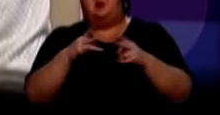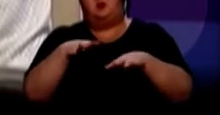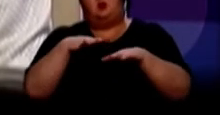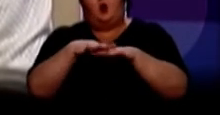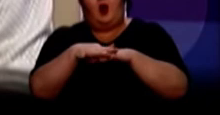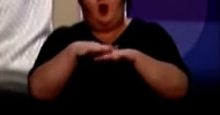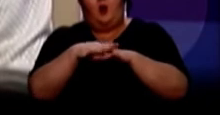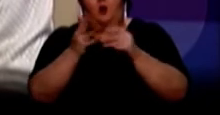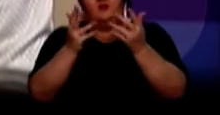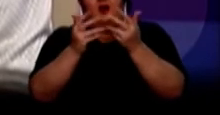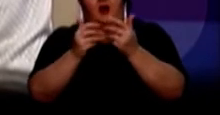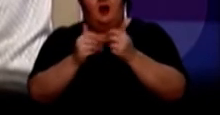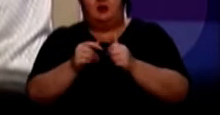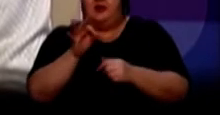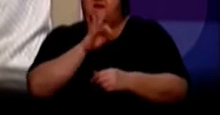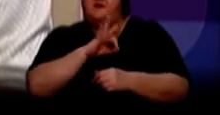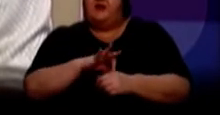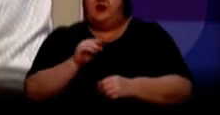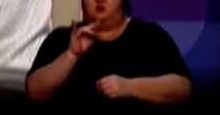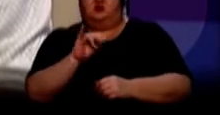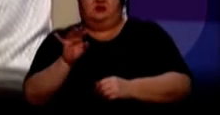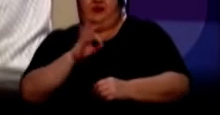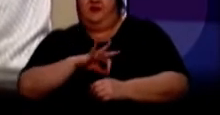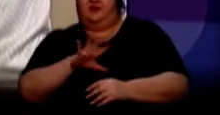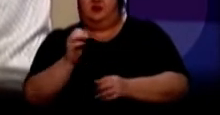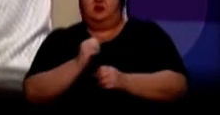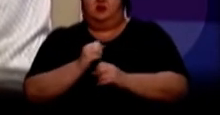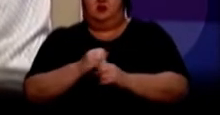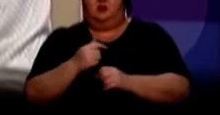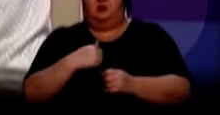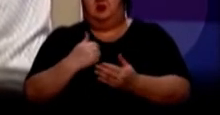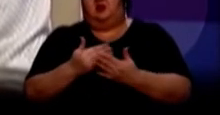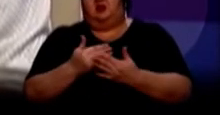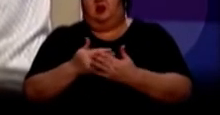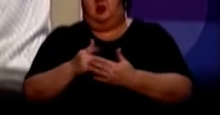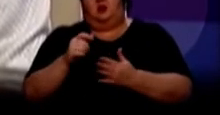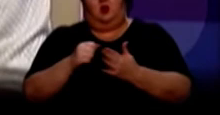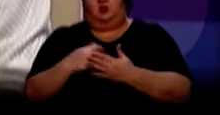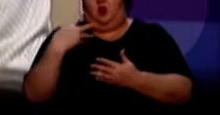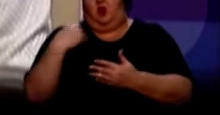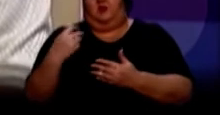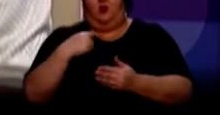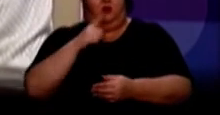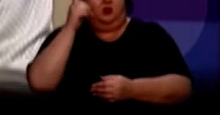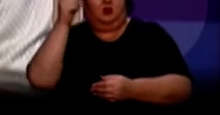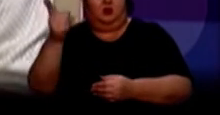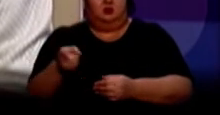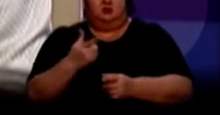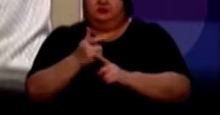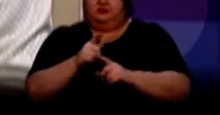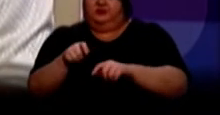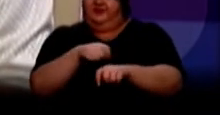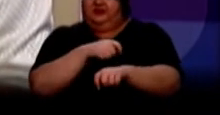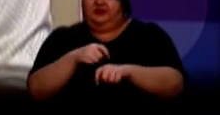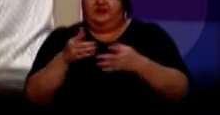рахувати, чи вигідно це робити. Мені здається, що до Львова нам дуже велика відстань. І зараз, якщо говорити